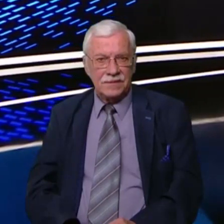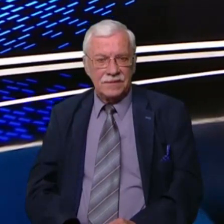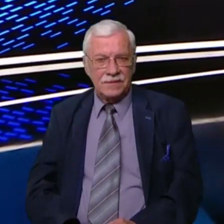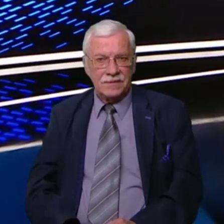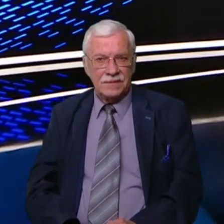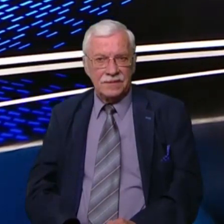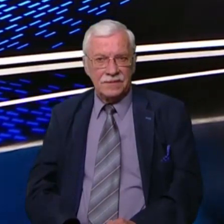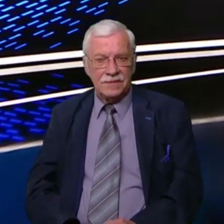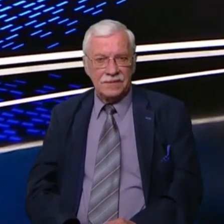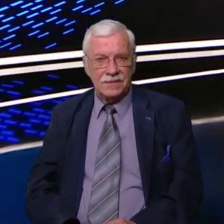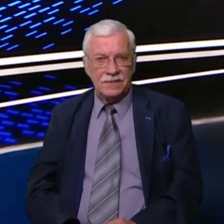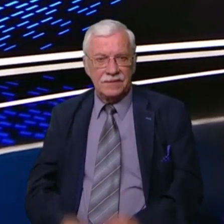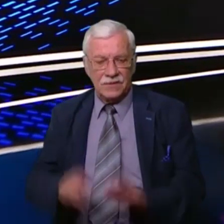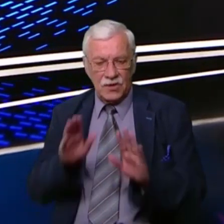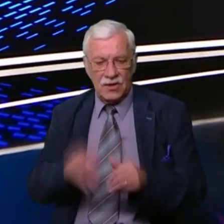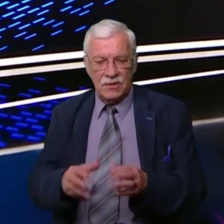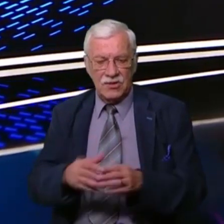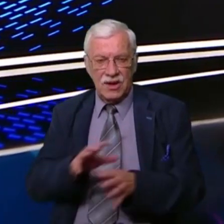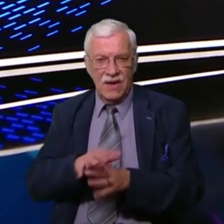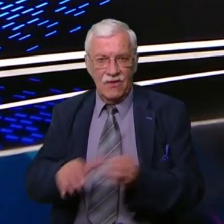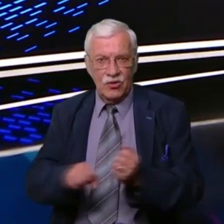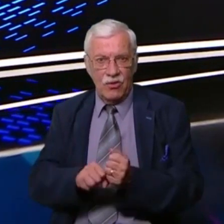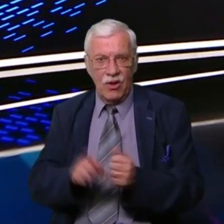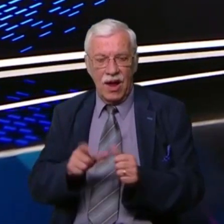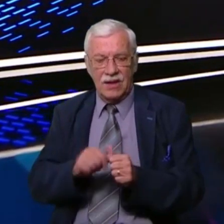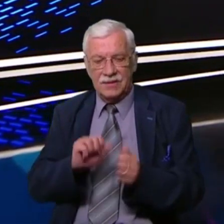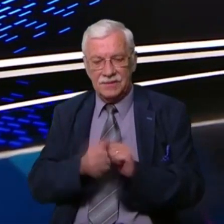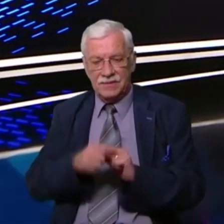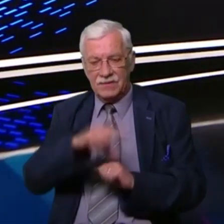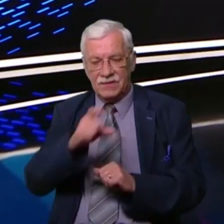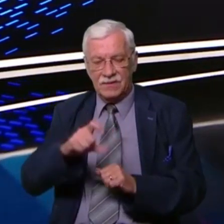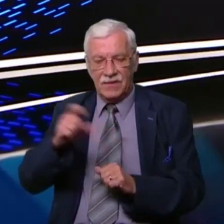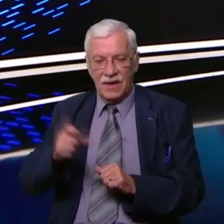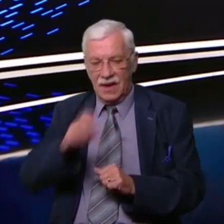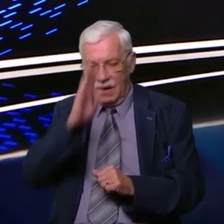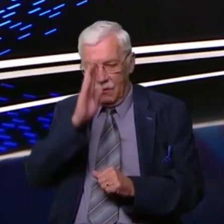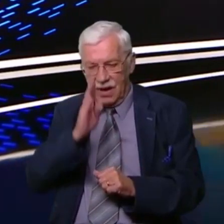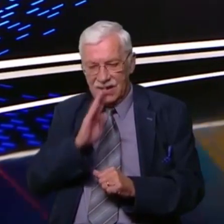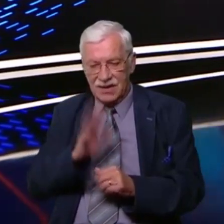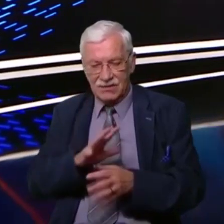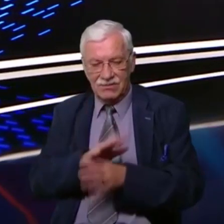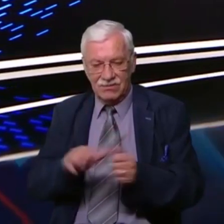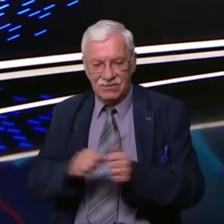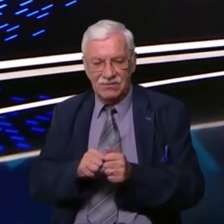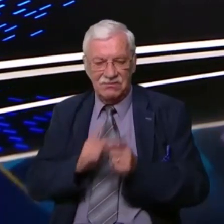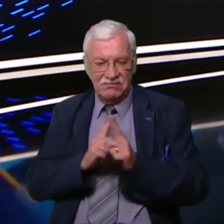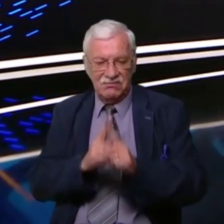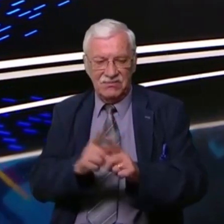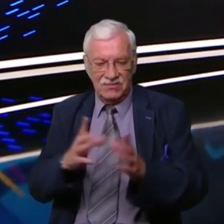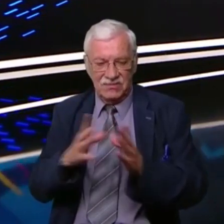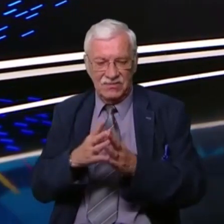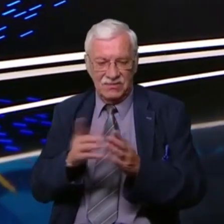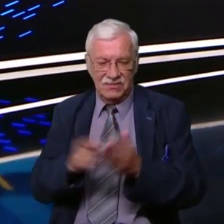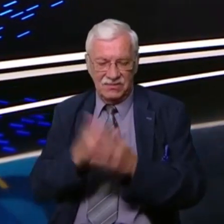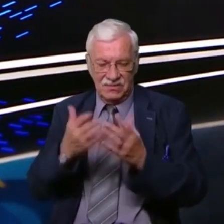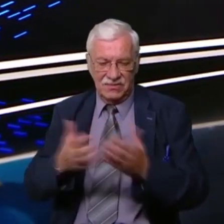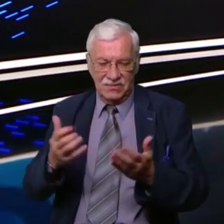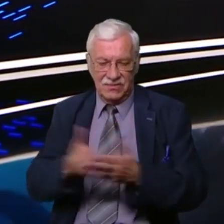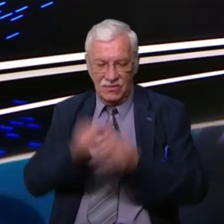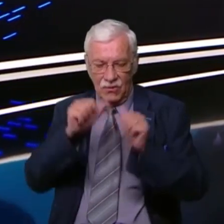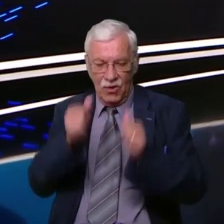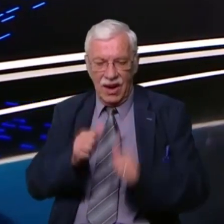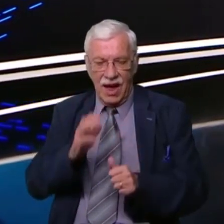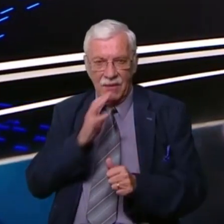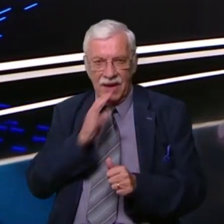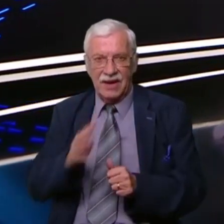dziękuję. Zostajemy przy futbolu, ale zmieniamy kontynent. Brazylijscy piłkarze mkną po 10. w historii trofeum Copa America. Zrobili